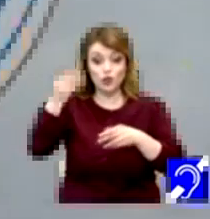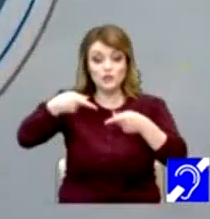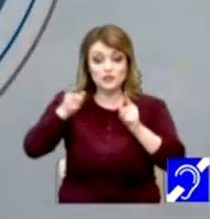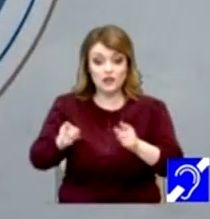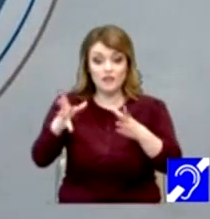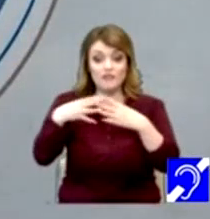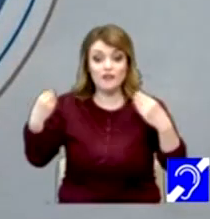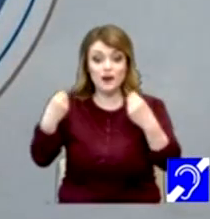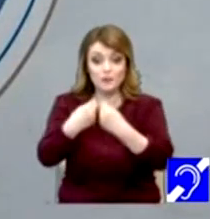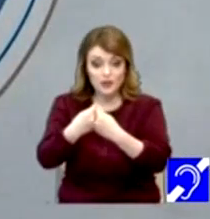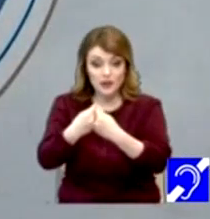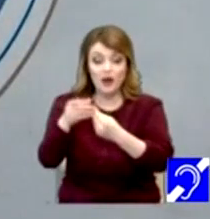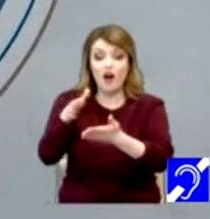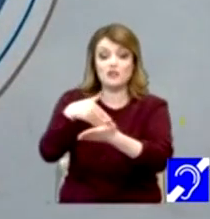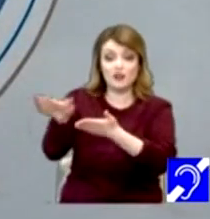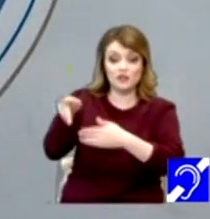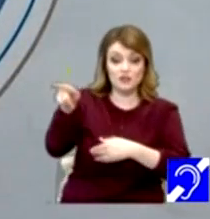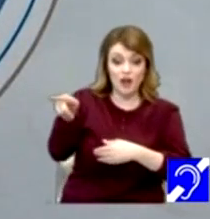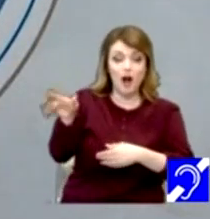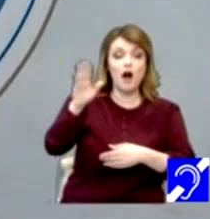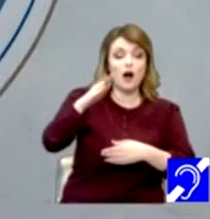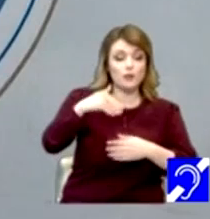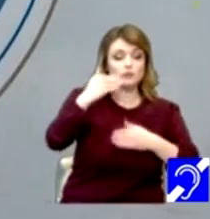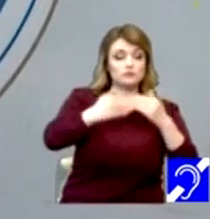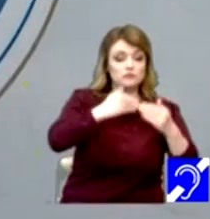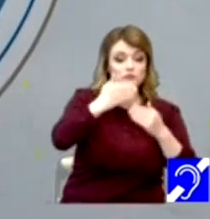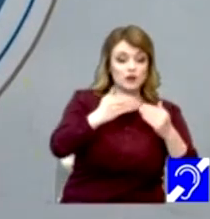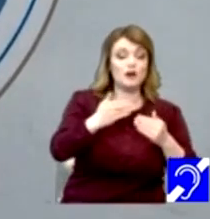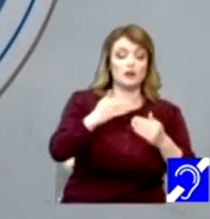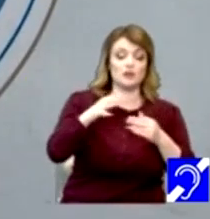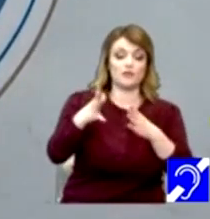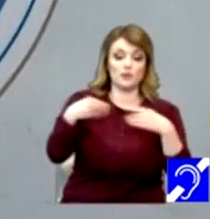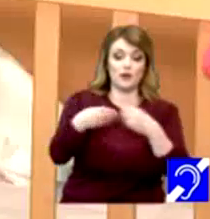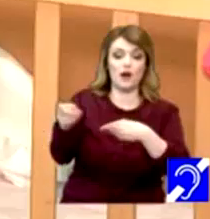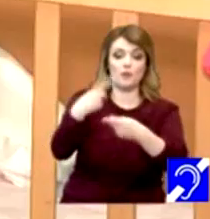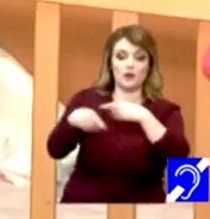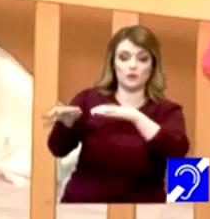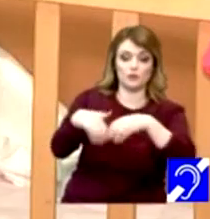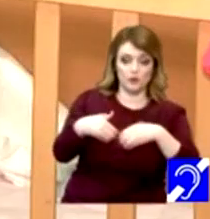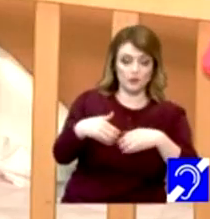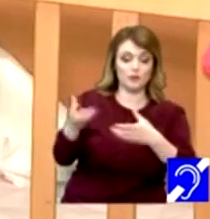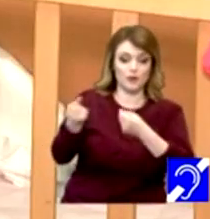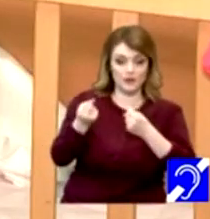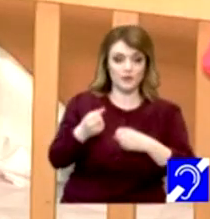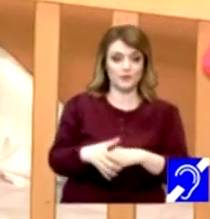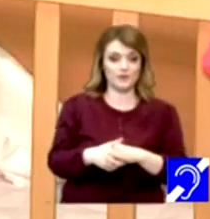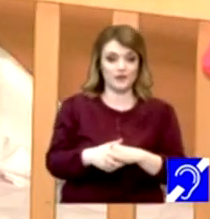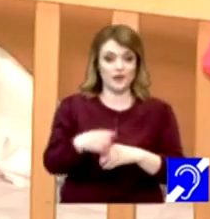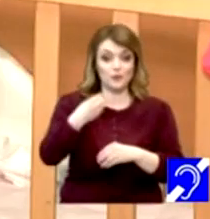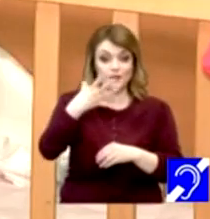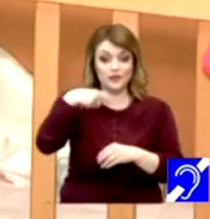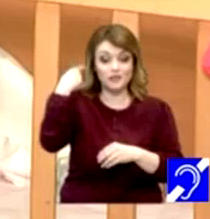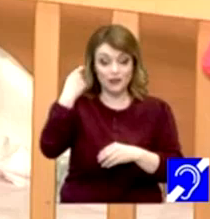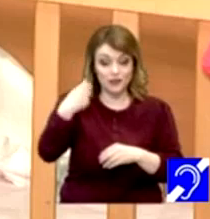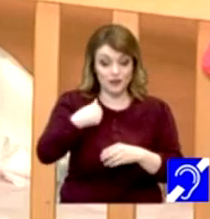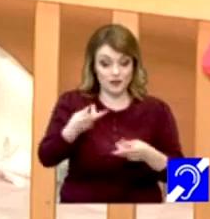târziu a acceptat-o cu tot cu prunc. A trecut prin momente de disperare fiind neglijată de societate. Vă dați seama, 15 ani să rămâi însărcinată asta și